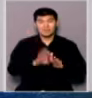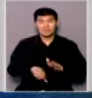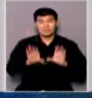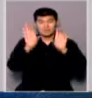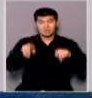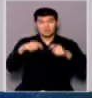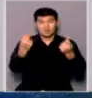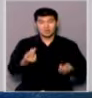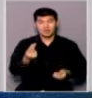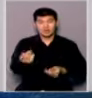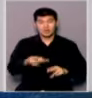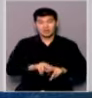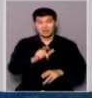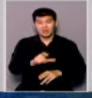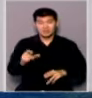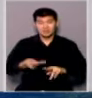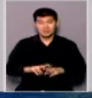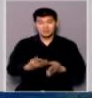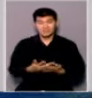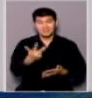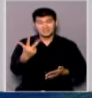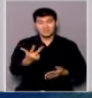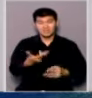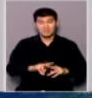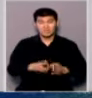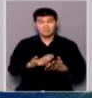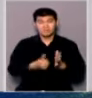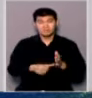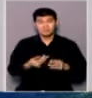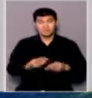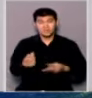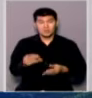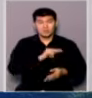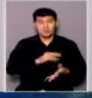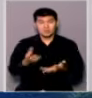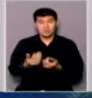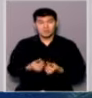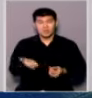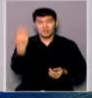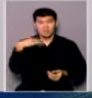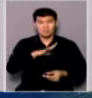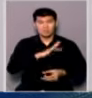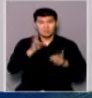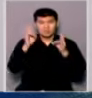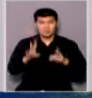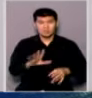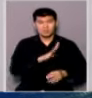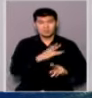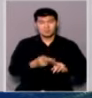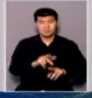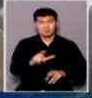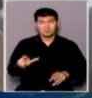материальное вознаграждение физических лиц, 3 по статье 681 прием на работу лиц, ранее совершивших коррупционные